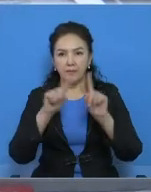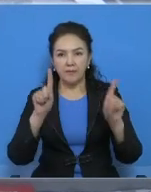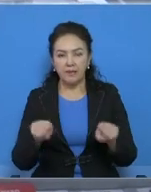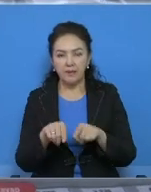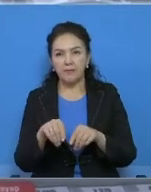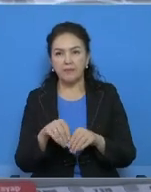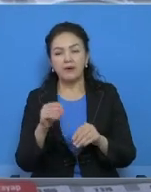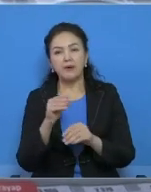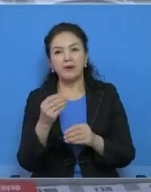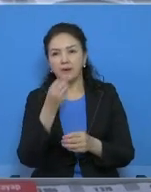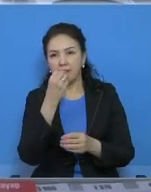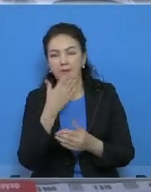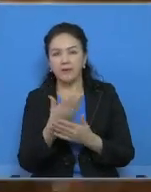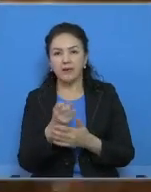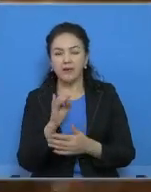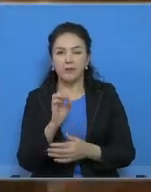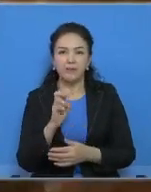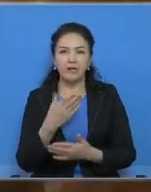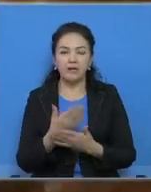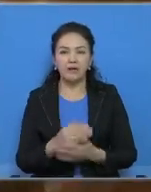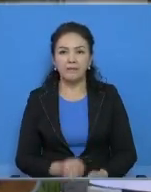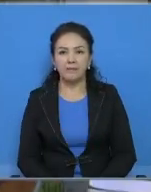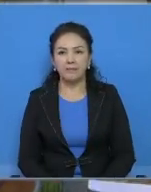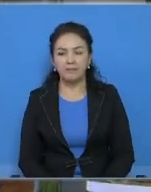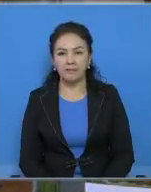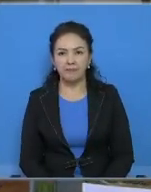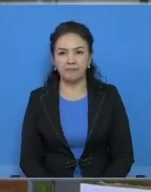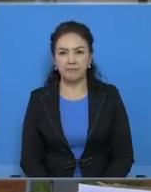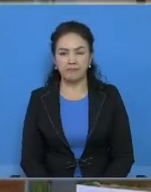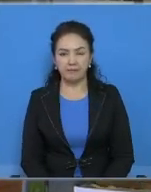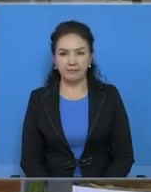продуктов, относящихся к социально значимым. Жасан Жалбаков, Душан Жасланов, телеканал Актобе.